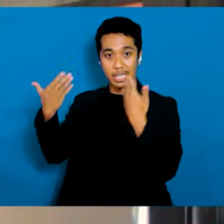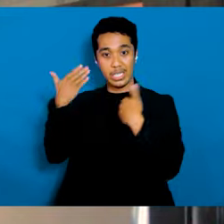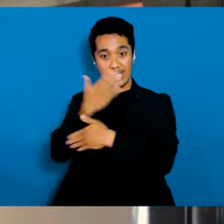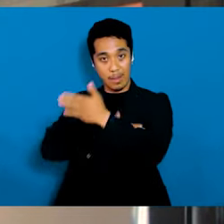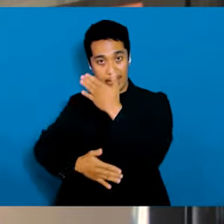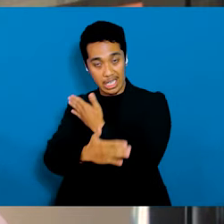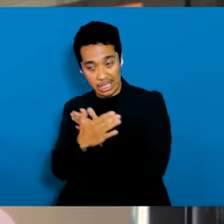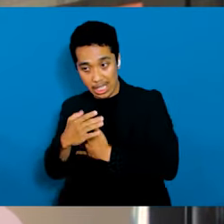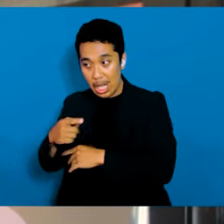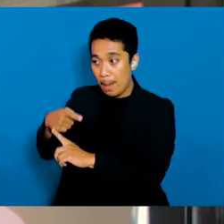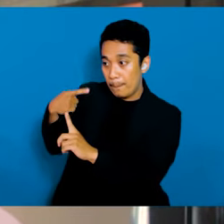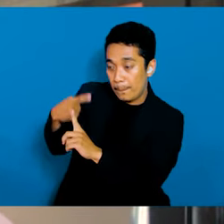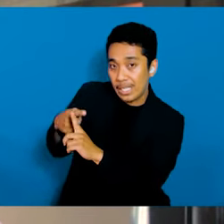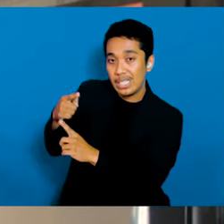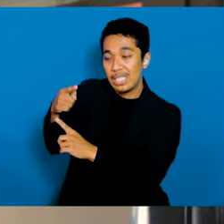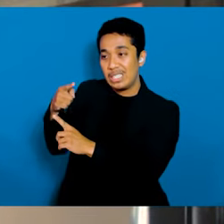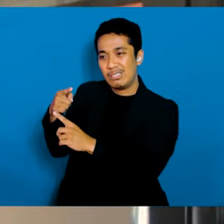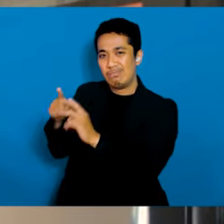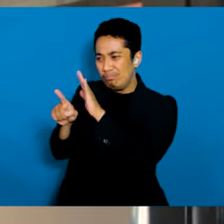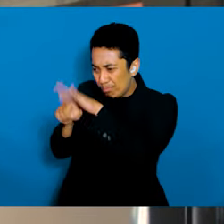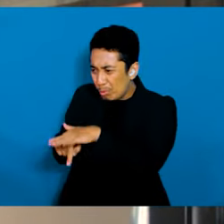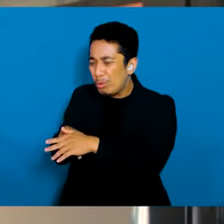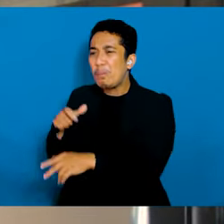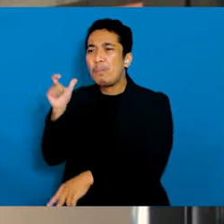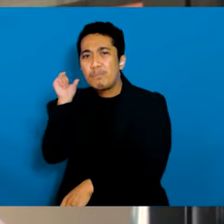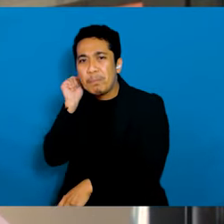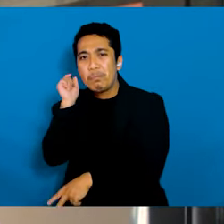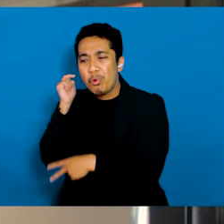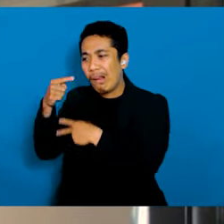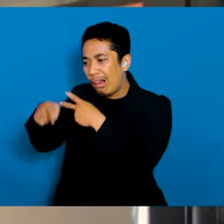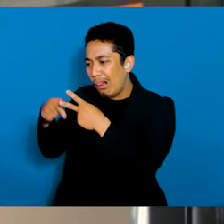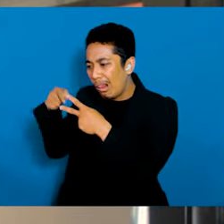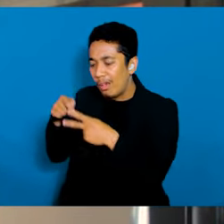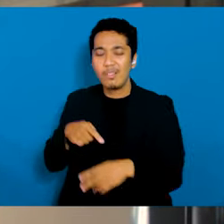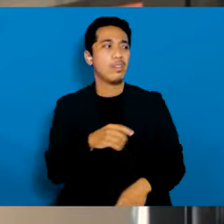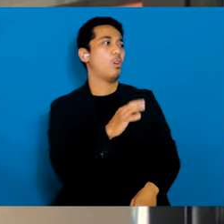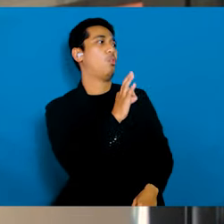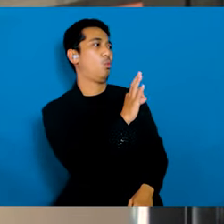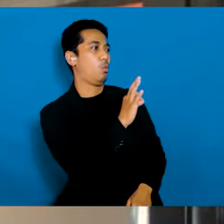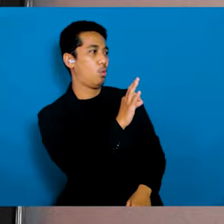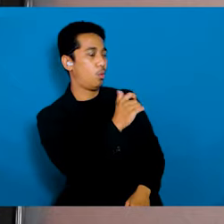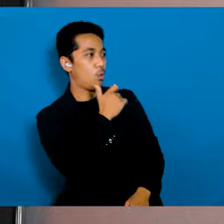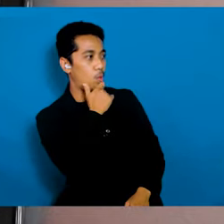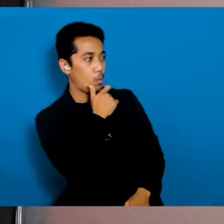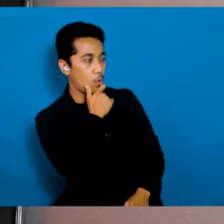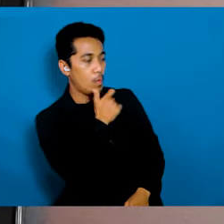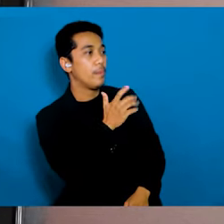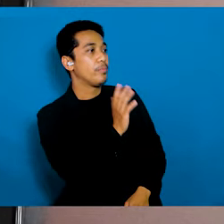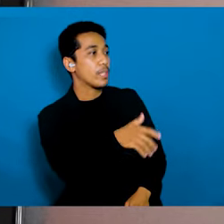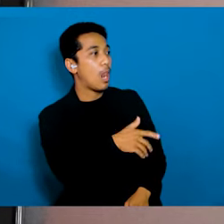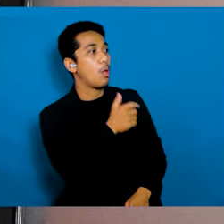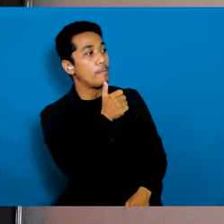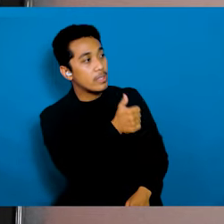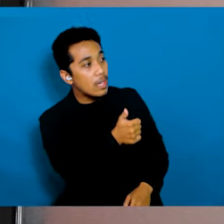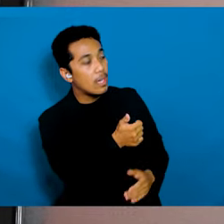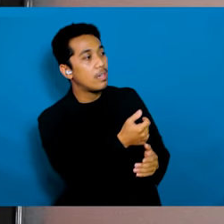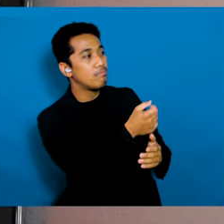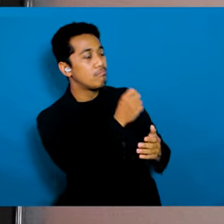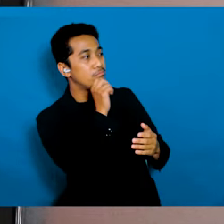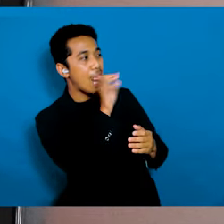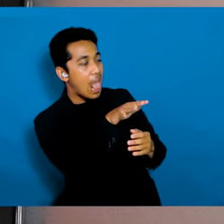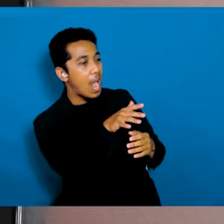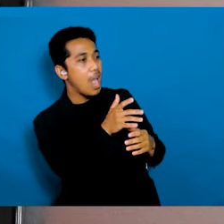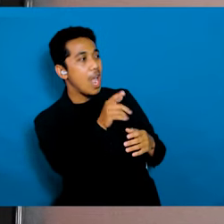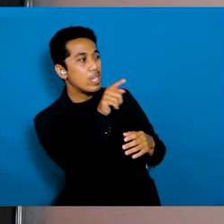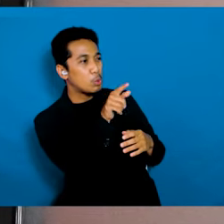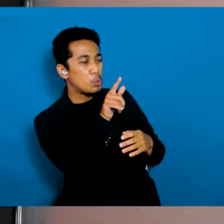karena disabilitasnya dan dia terdiskriminasi karena dia seorang perempuan gitu. Nah, itu kalau